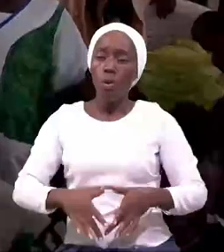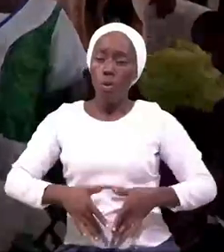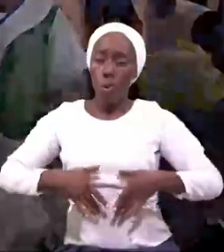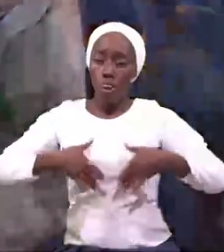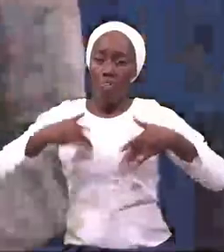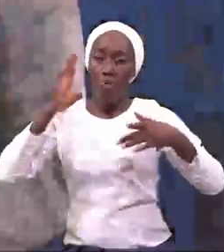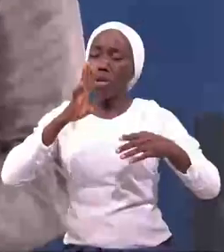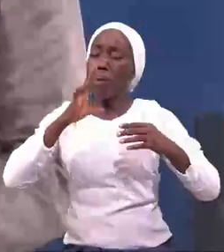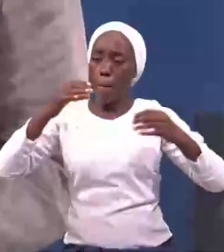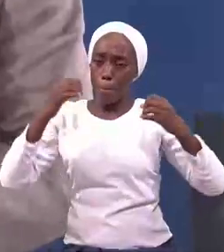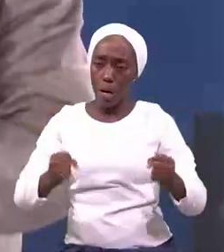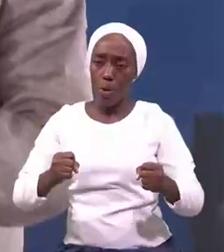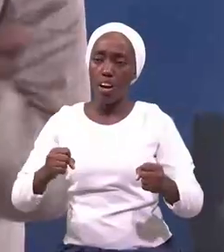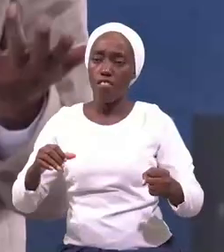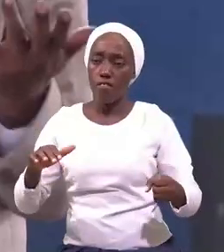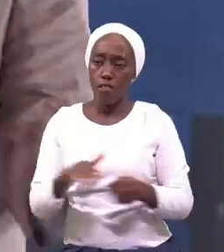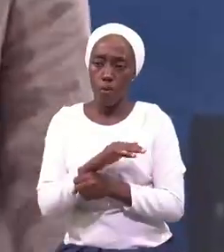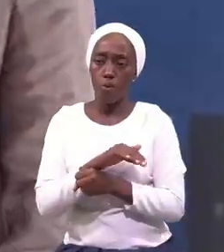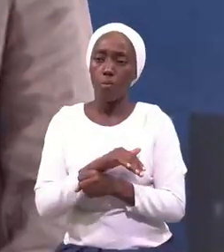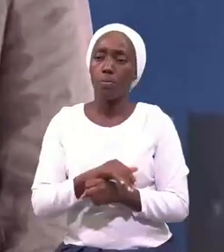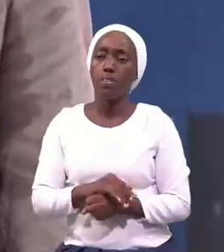Ta vie sera puissante.